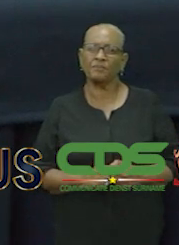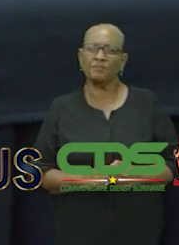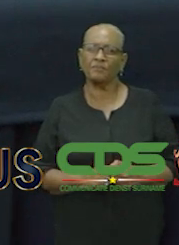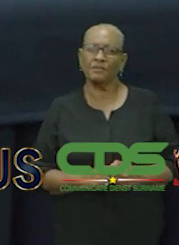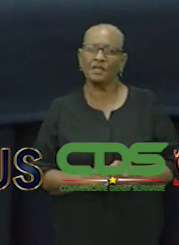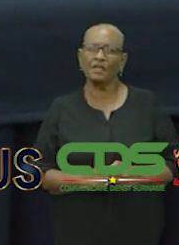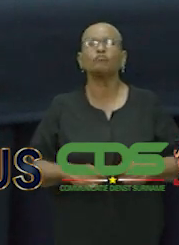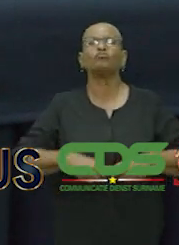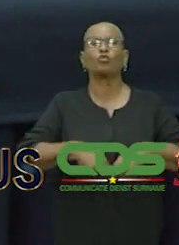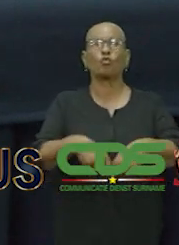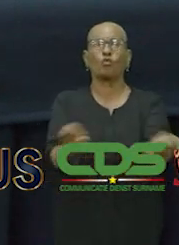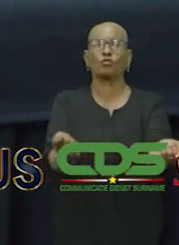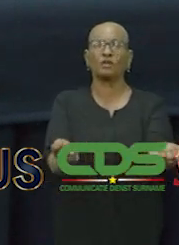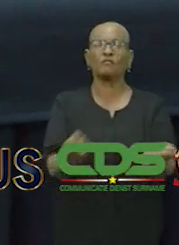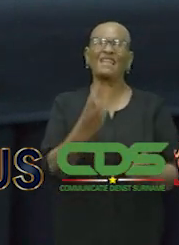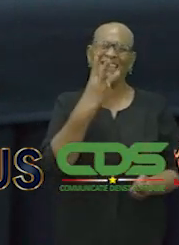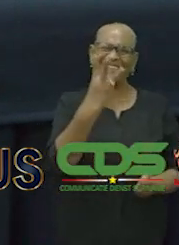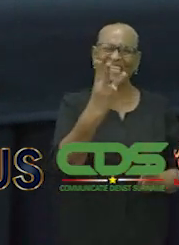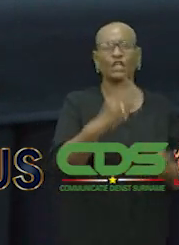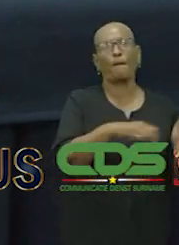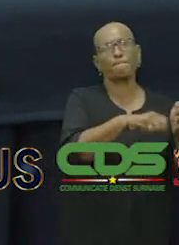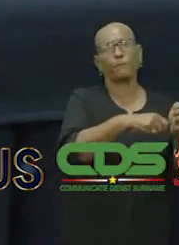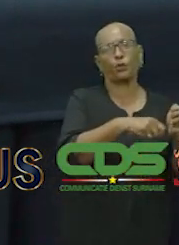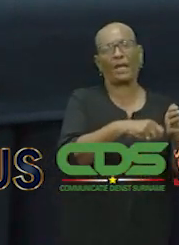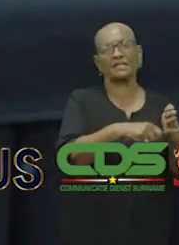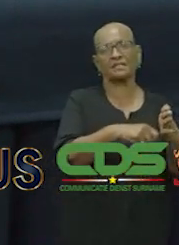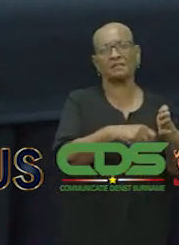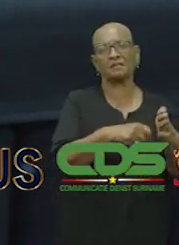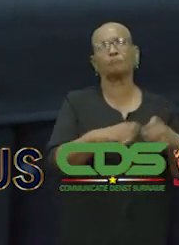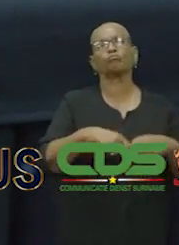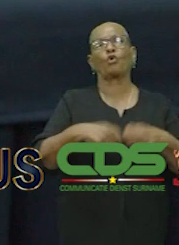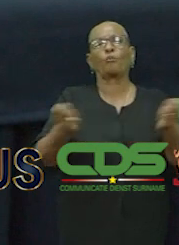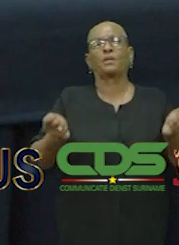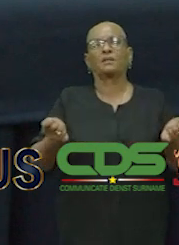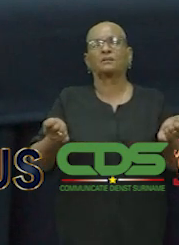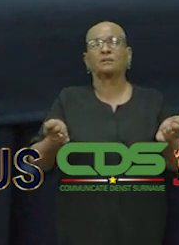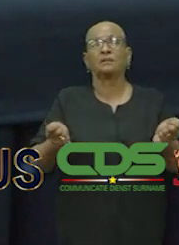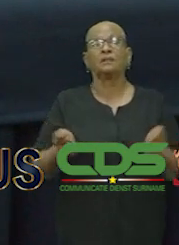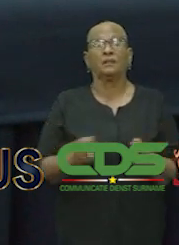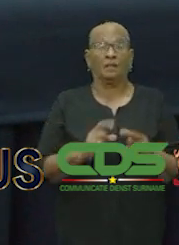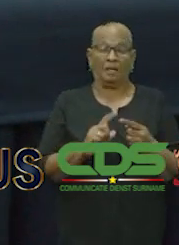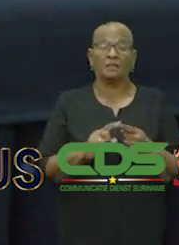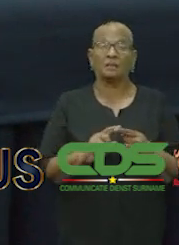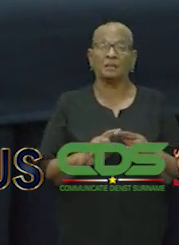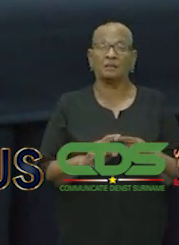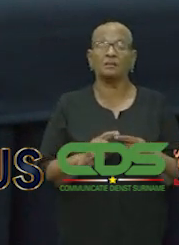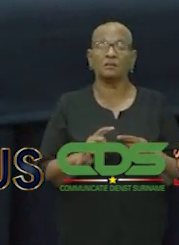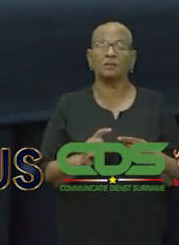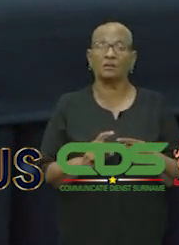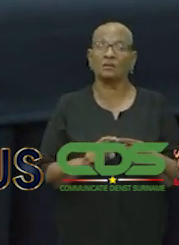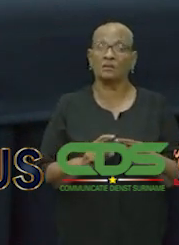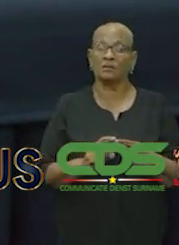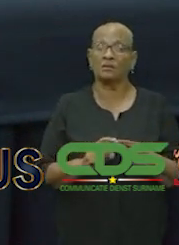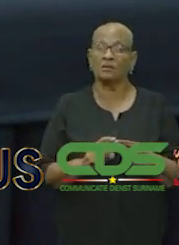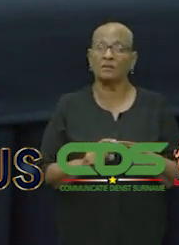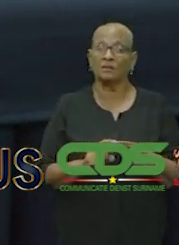de launch heeft gedaan van 3 projecten. En het gaat om het graven van